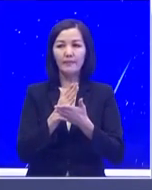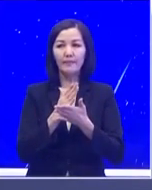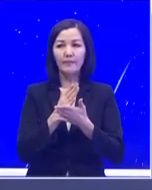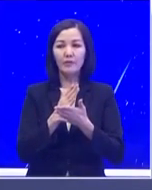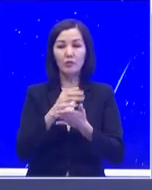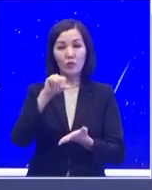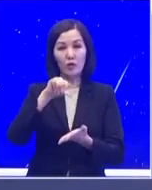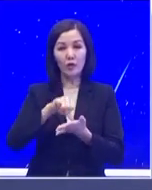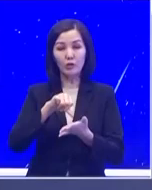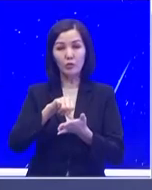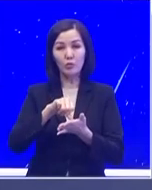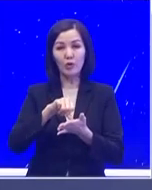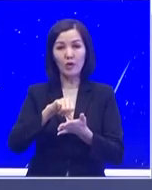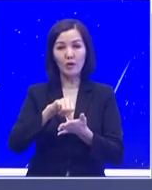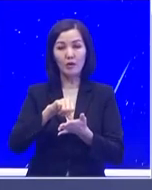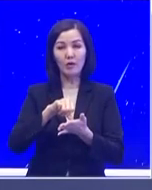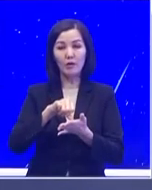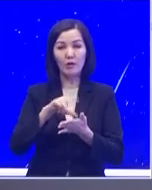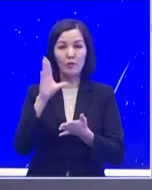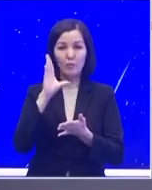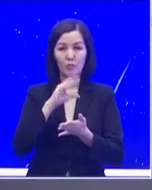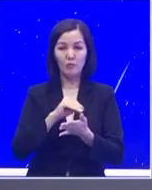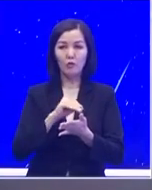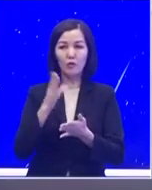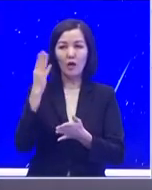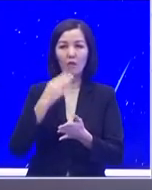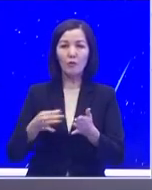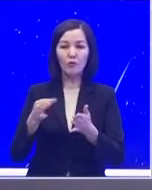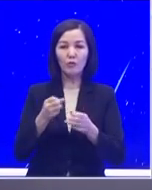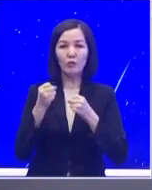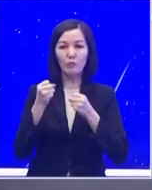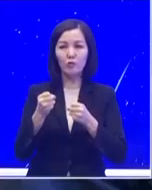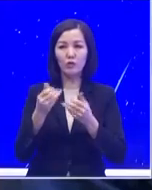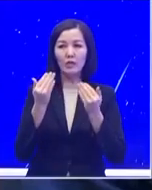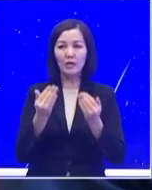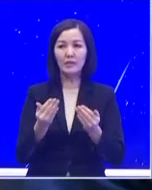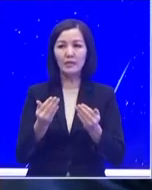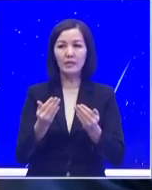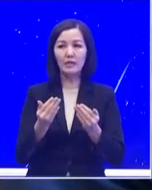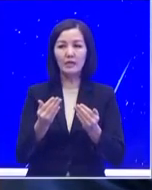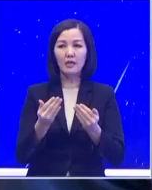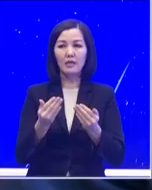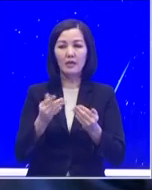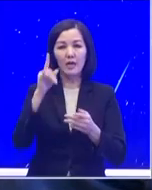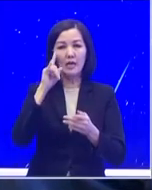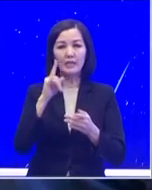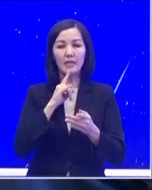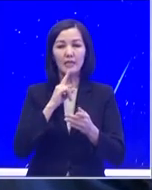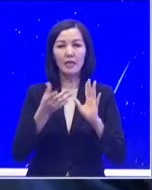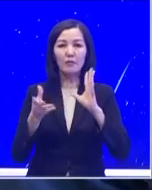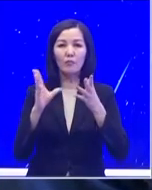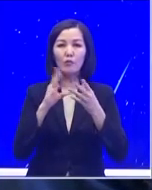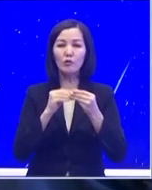Соған қатысуға әбден мүмкіндік бар. Алматы облысының боксшылары қазір айтқанда Қазақстан біріншілігі